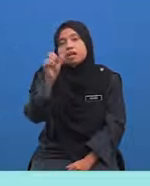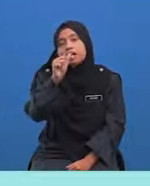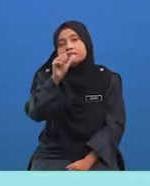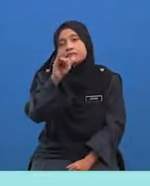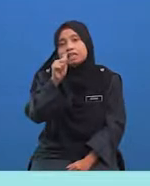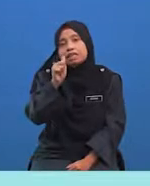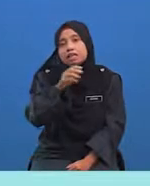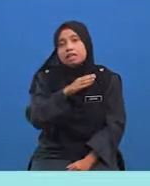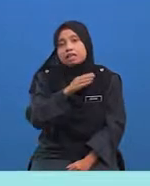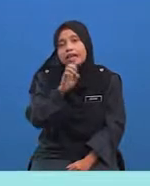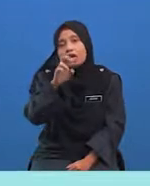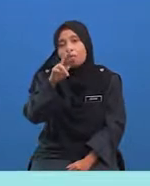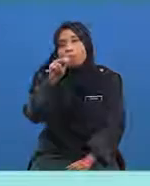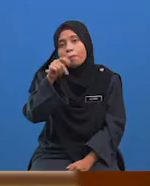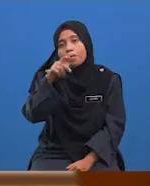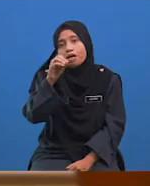Oceania.